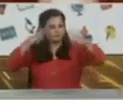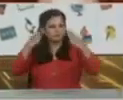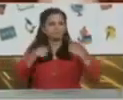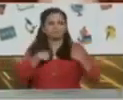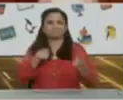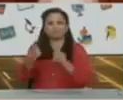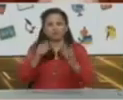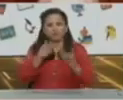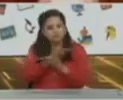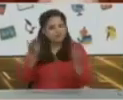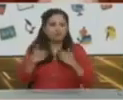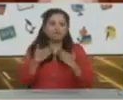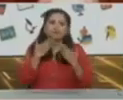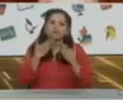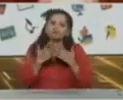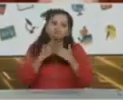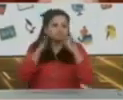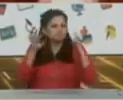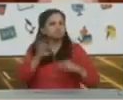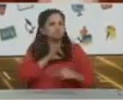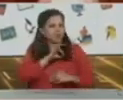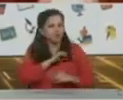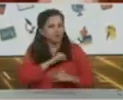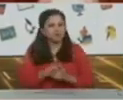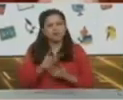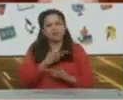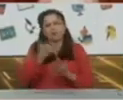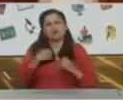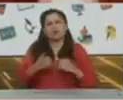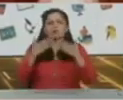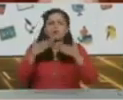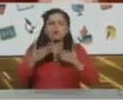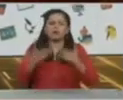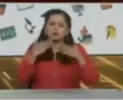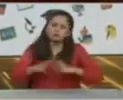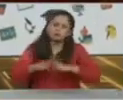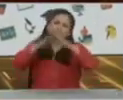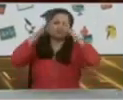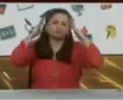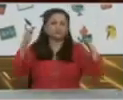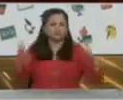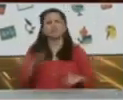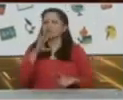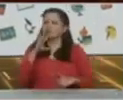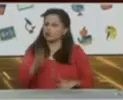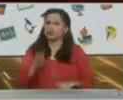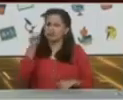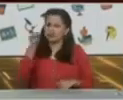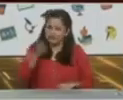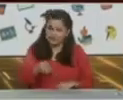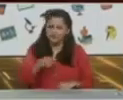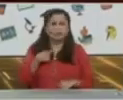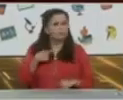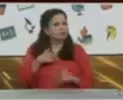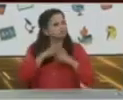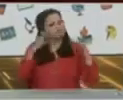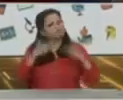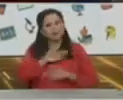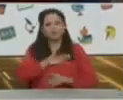मिला। मैं आप सबका बहुत बहुत धन्यवाद करता हूं। वाकई मुझे बहुत आनंद